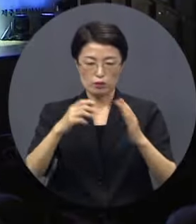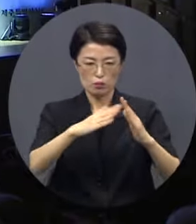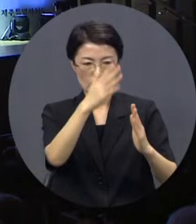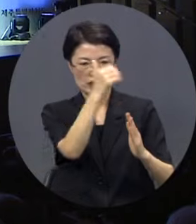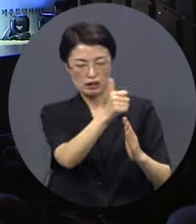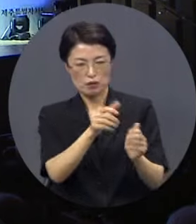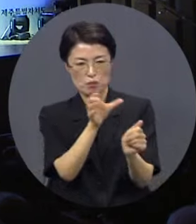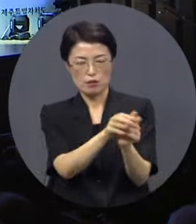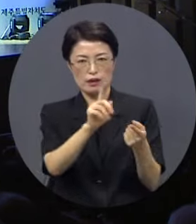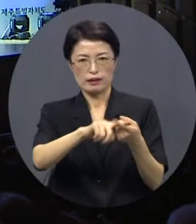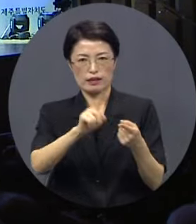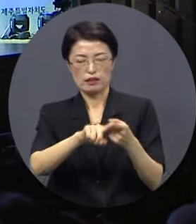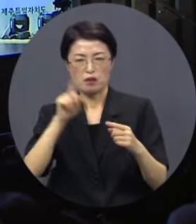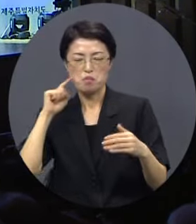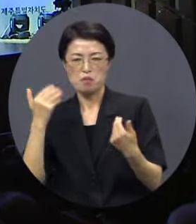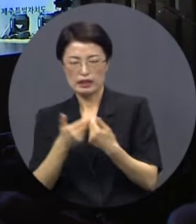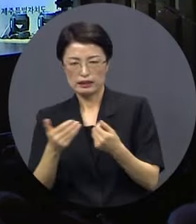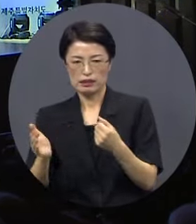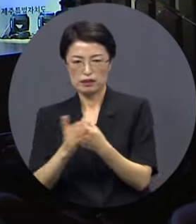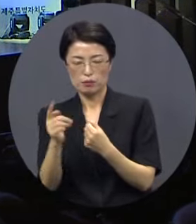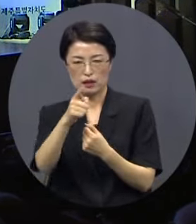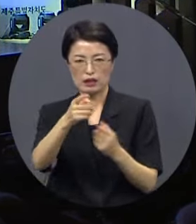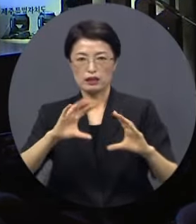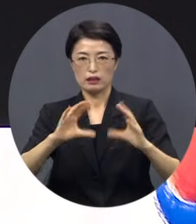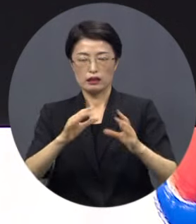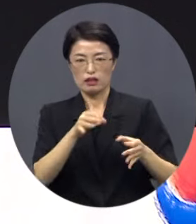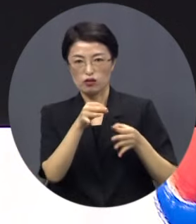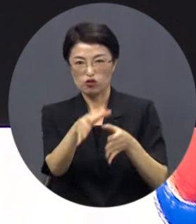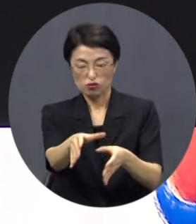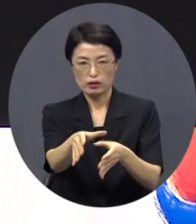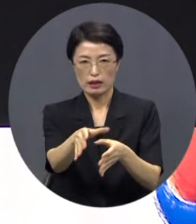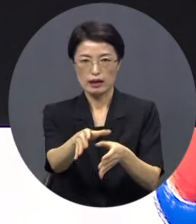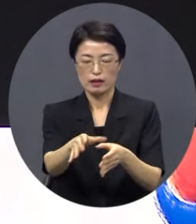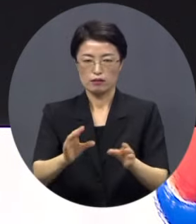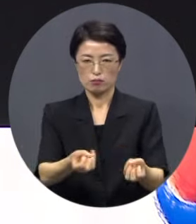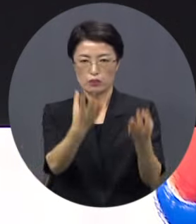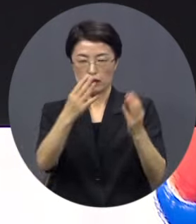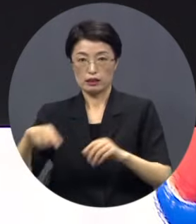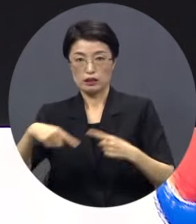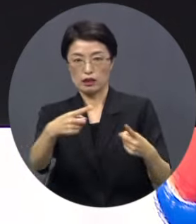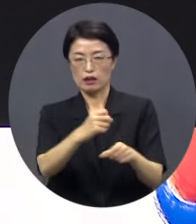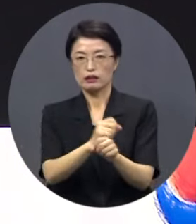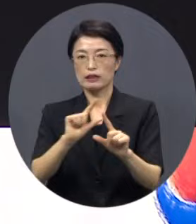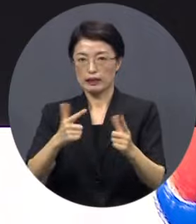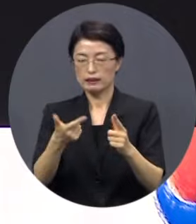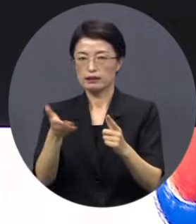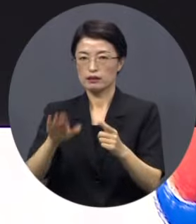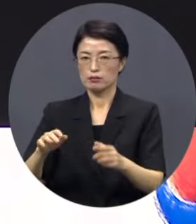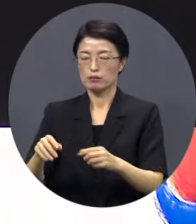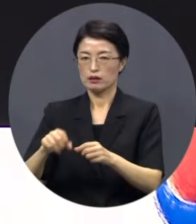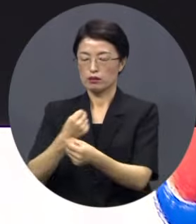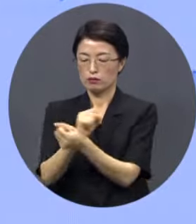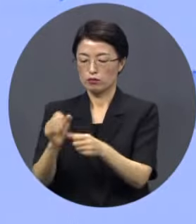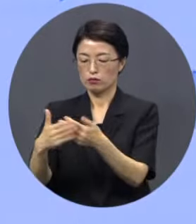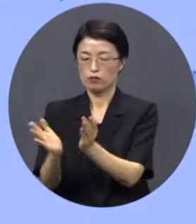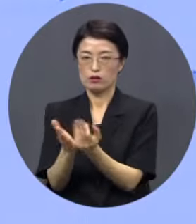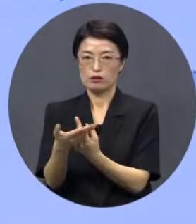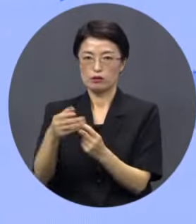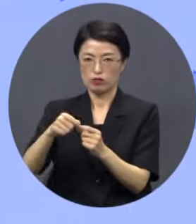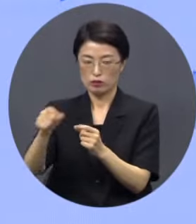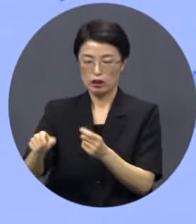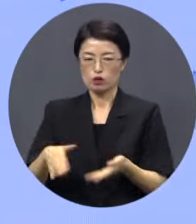광복회는 정부 주최 광복절 경축식에 불참했지만 광복회 제주지부는 제주도가 주최하는 행사라 참석한